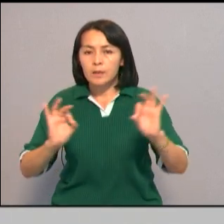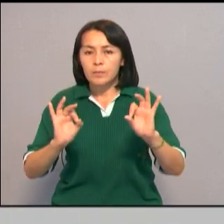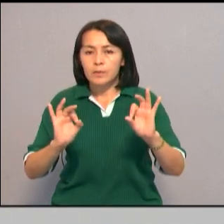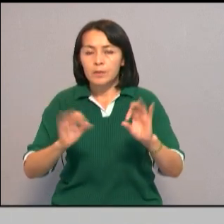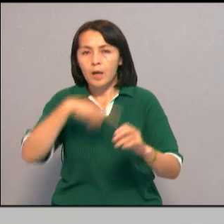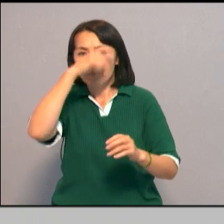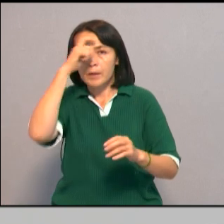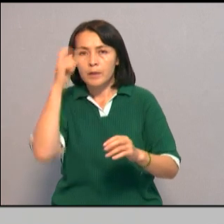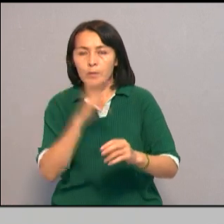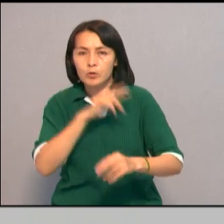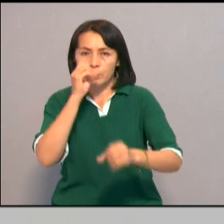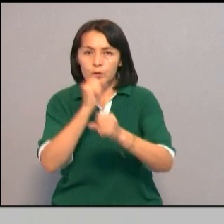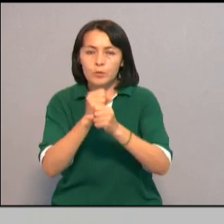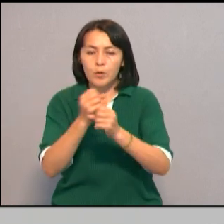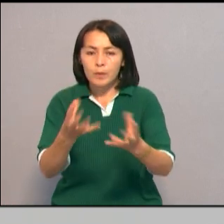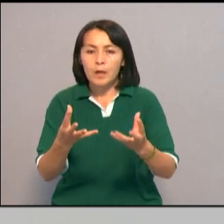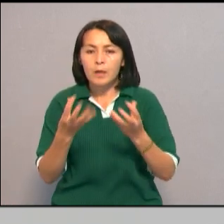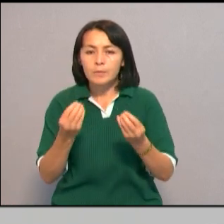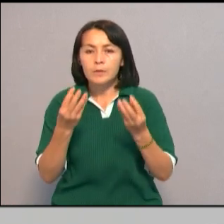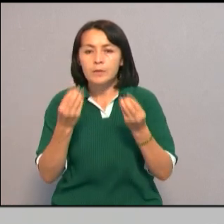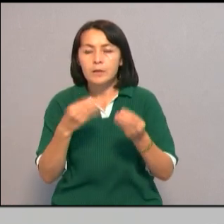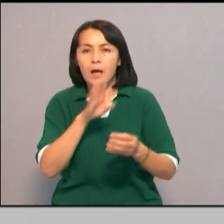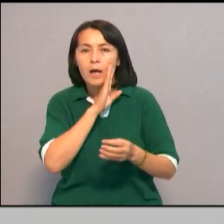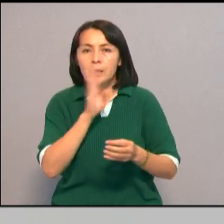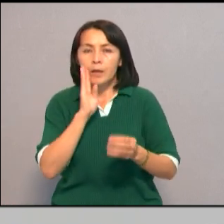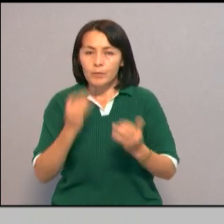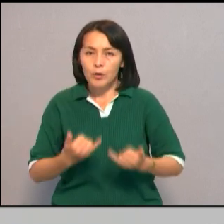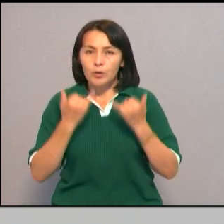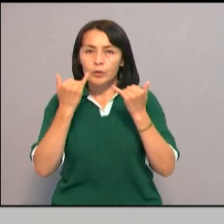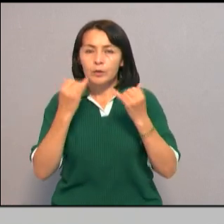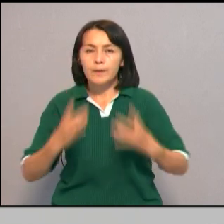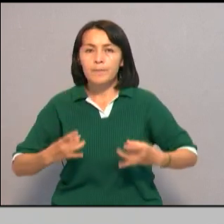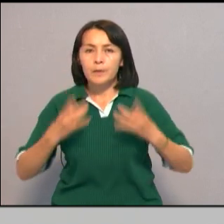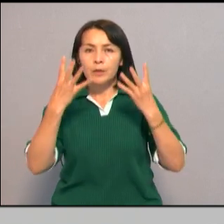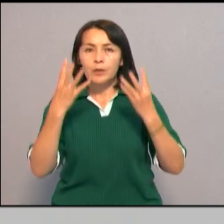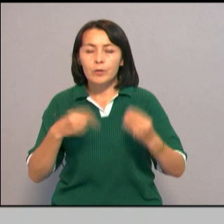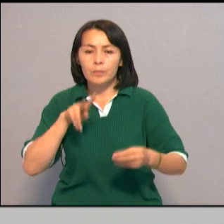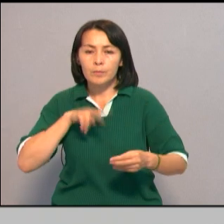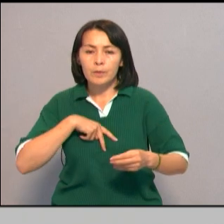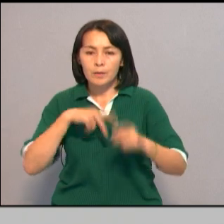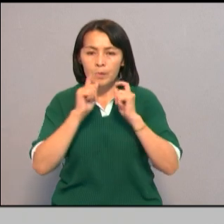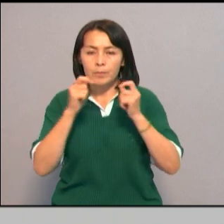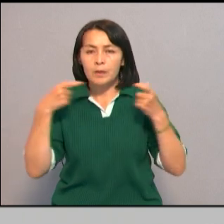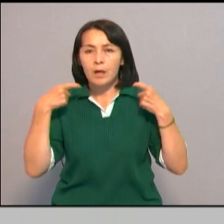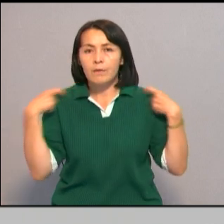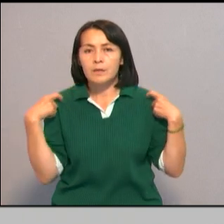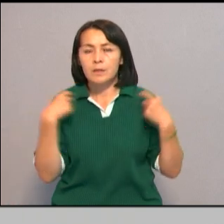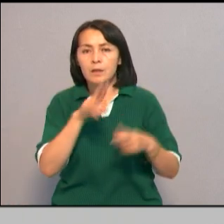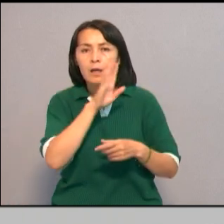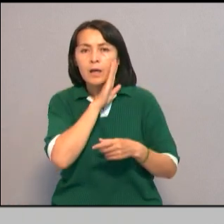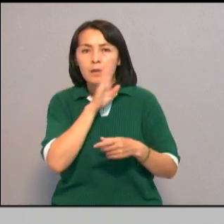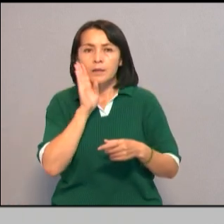маңдай термен келеді болды. Және де анамды да құттықтап отыр мерекемен, осындай медальмен, офицердің анасы медалі.